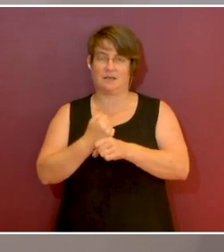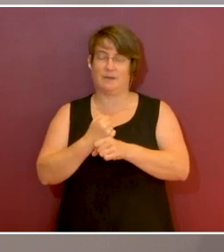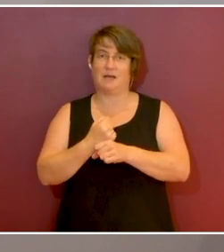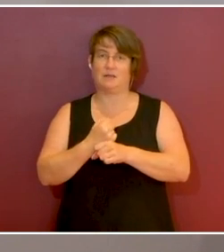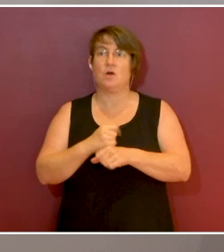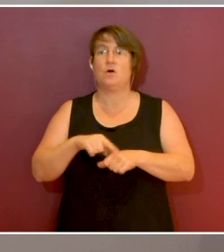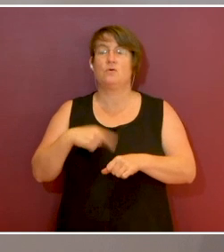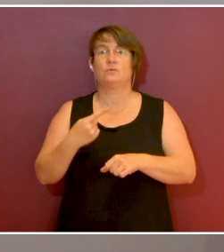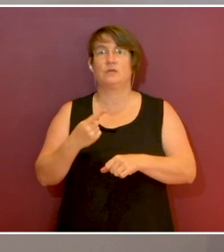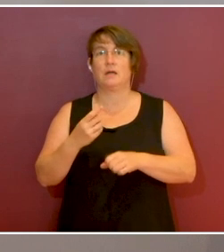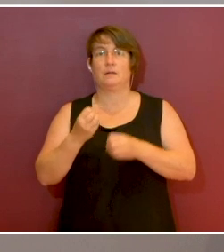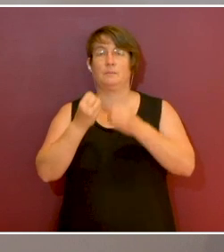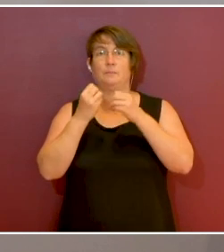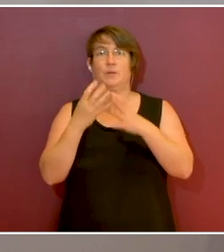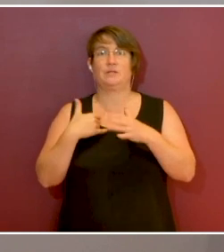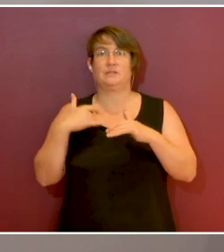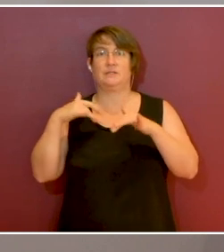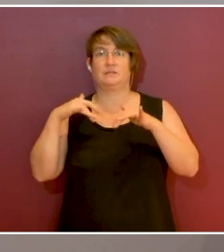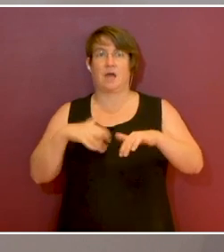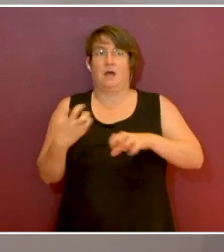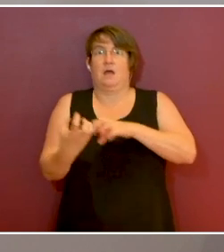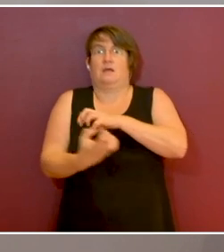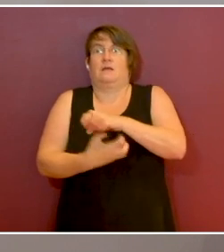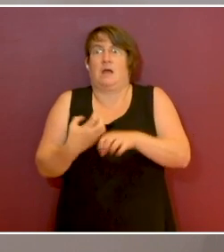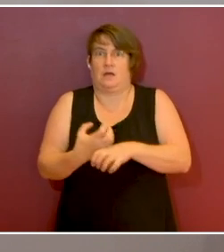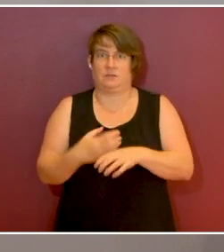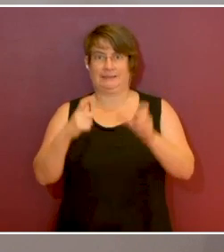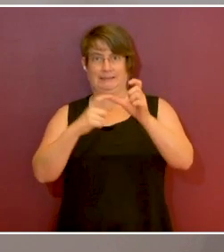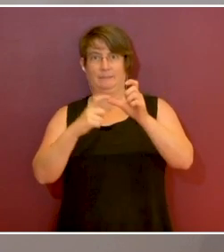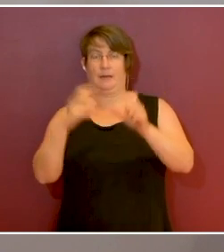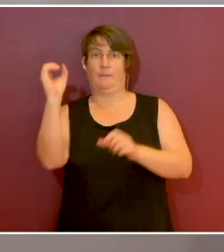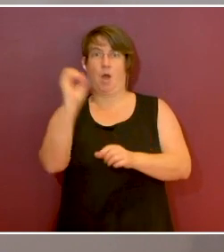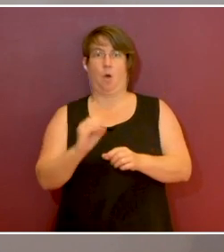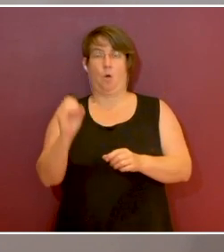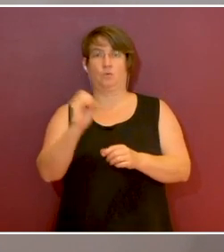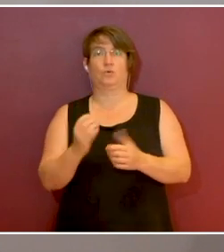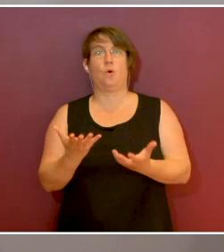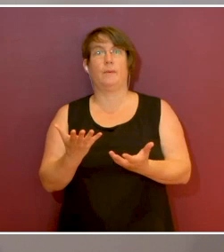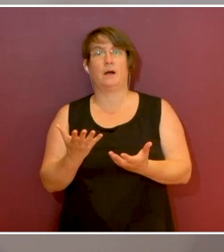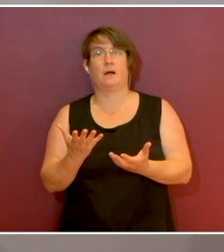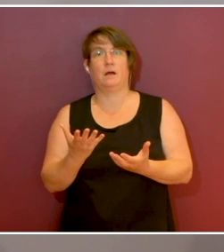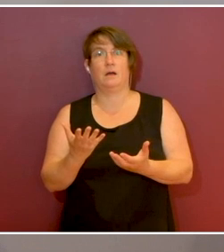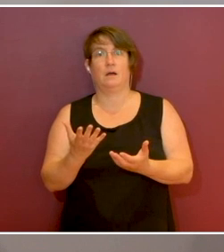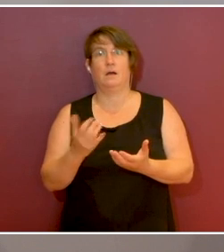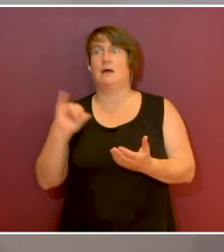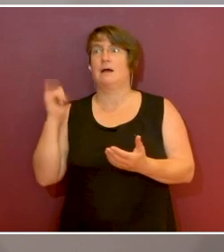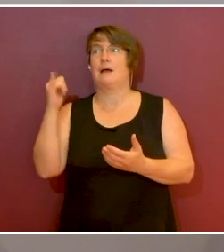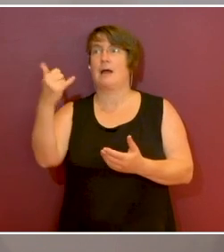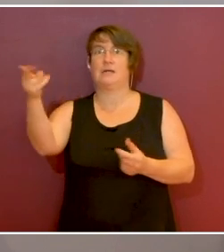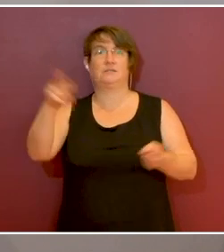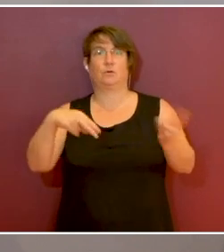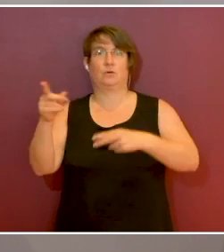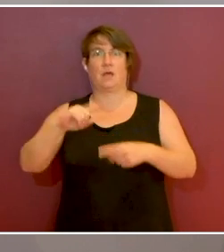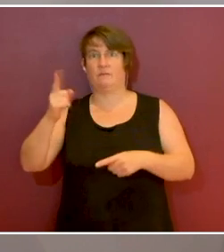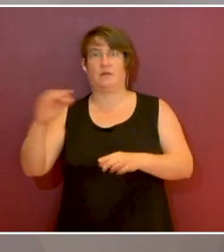plötzlich das Desaster dann im September, Oktober, dass die ganzen, also ne, dass von Reiserückkehrern das wieder eingeschleppt